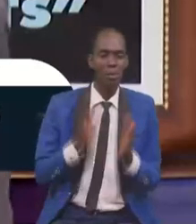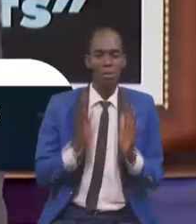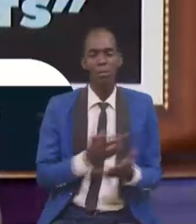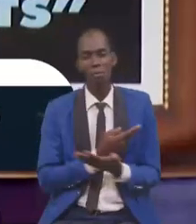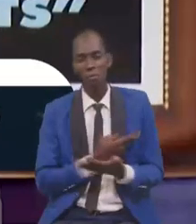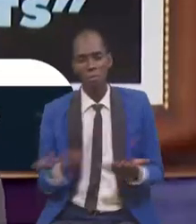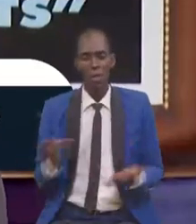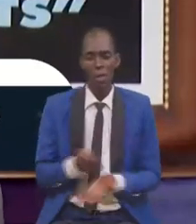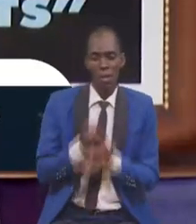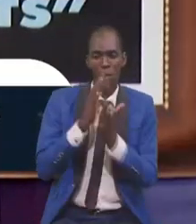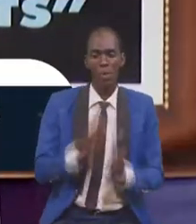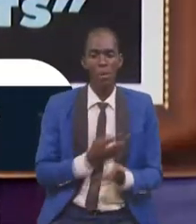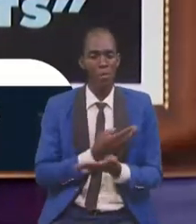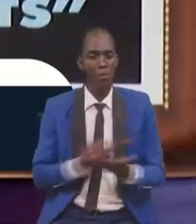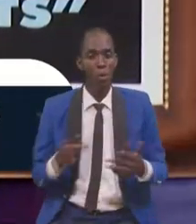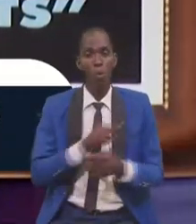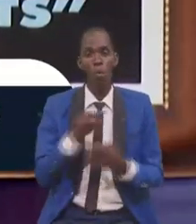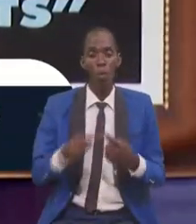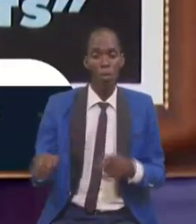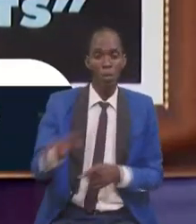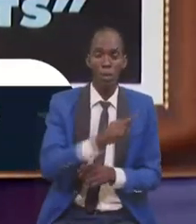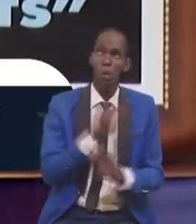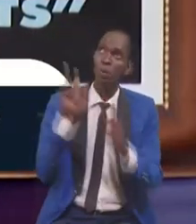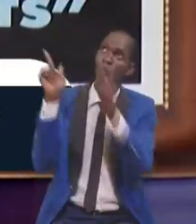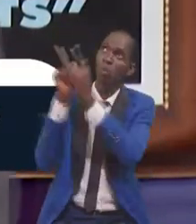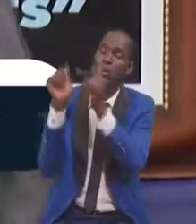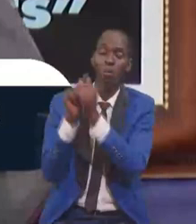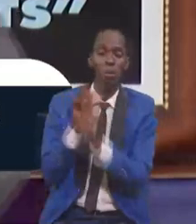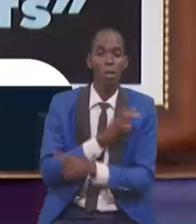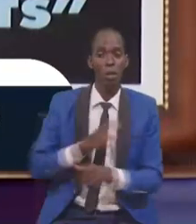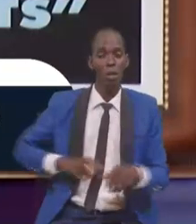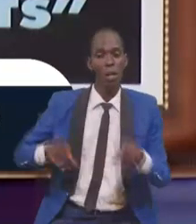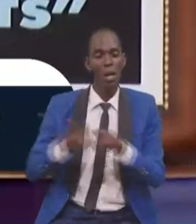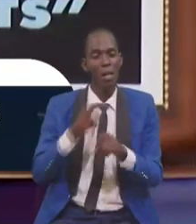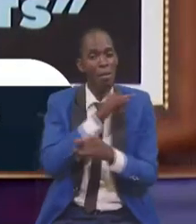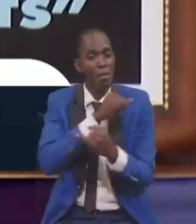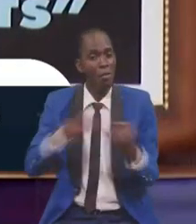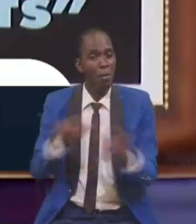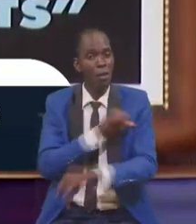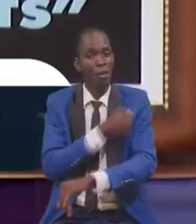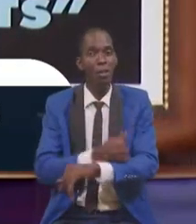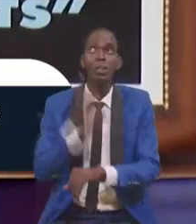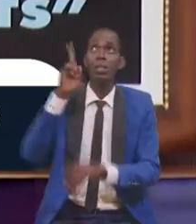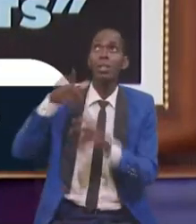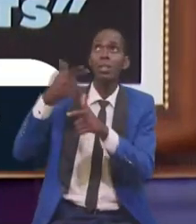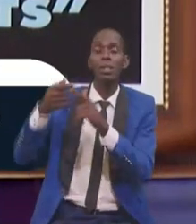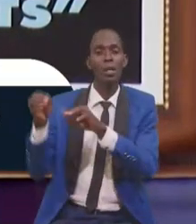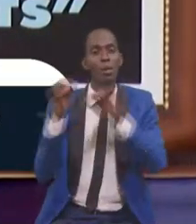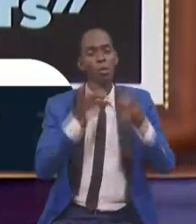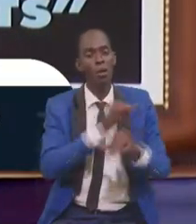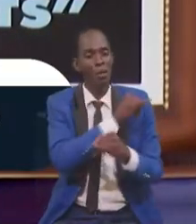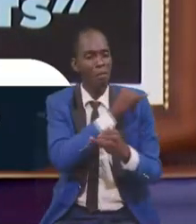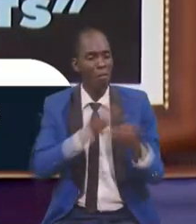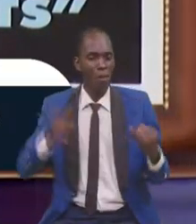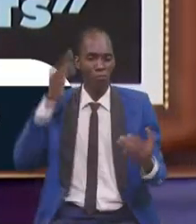échoué. Les sympathisants ont échoué. Lorsqu'ils sont arrivés à lui comme l'autorité finale, il a